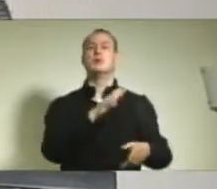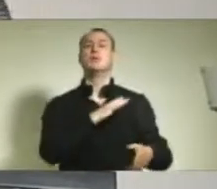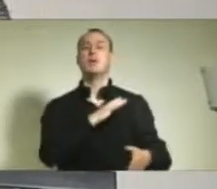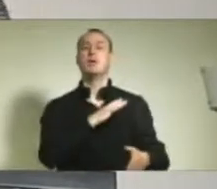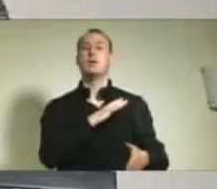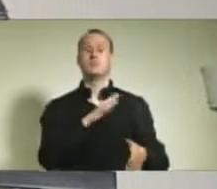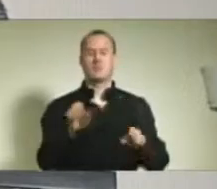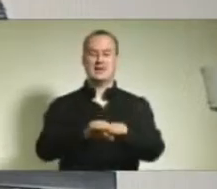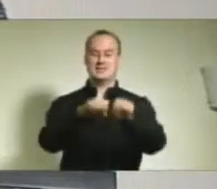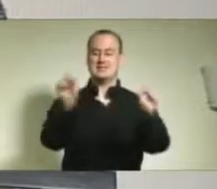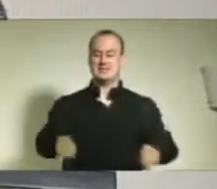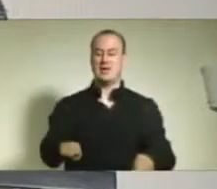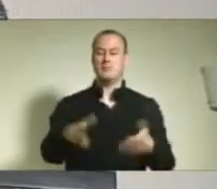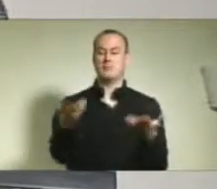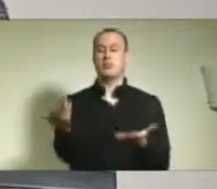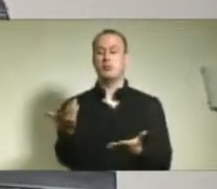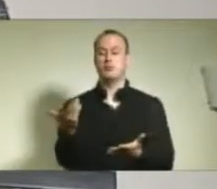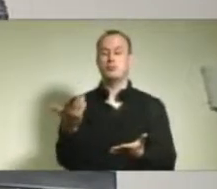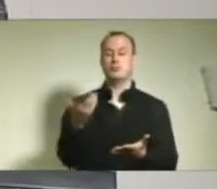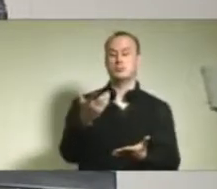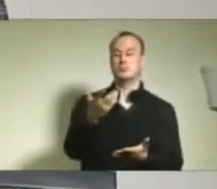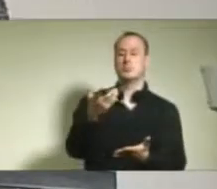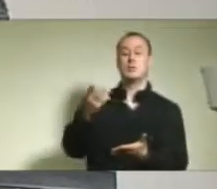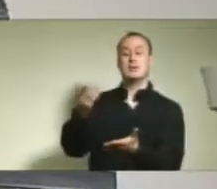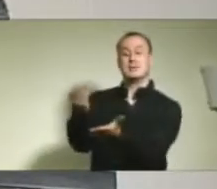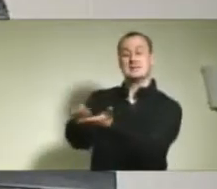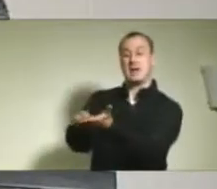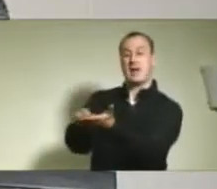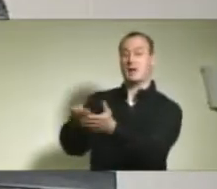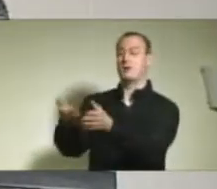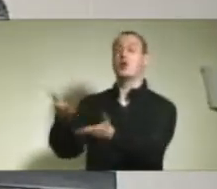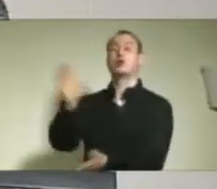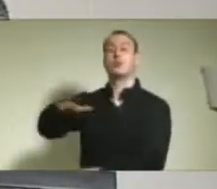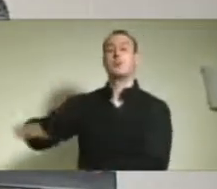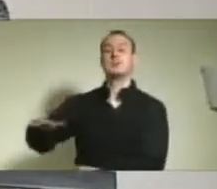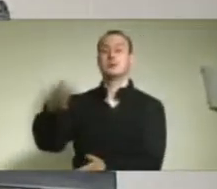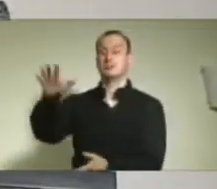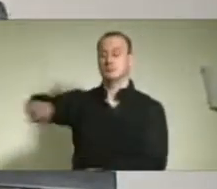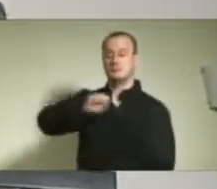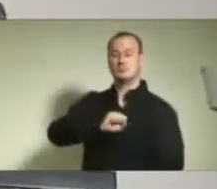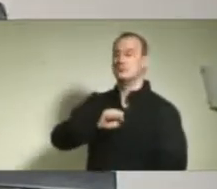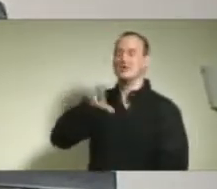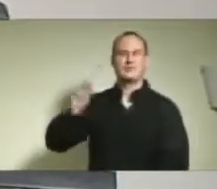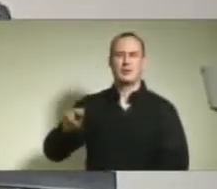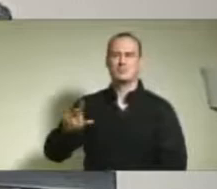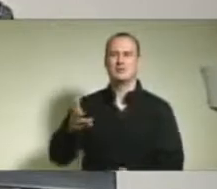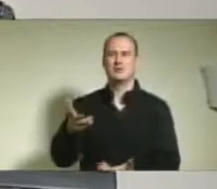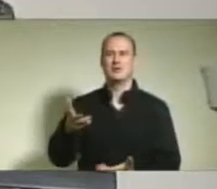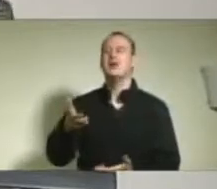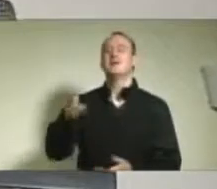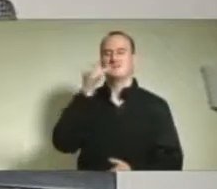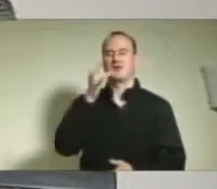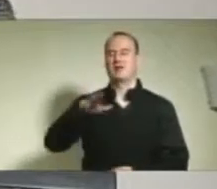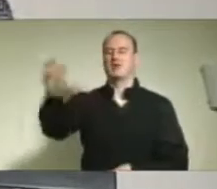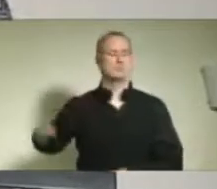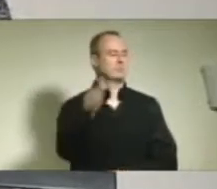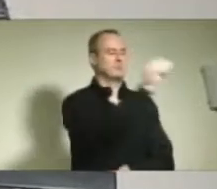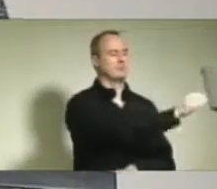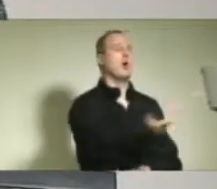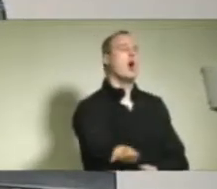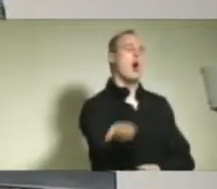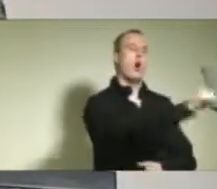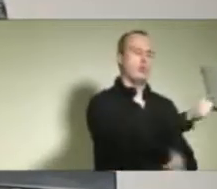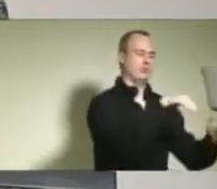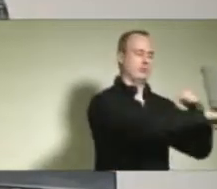pas non plus le réflexe d'avoir des cartes de crédit chez nous, etc. Il faut encore plus confiance aux autres banques qu'à la Banque Postale.